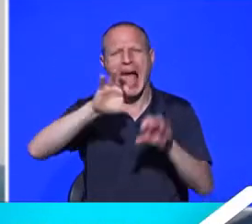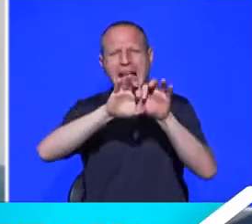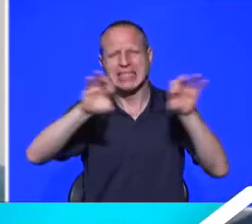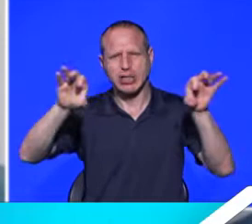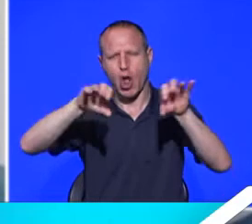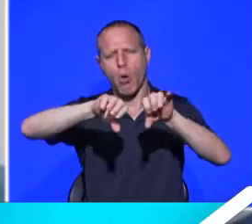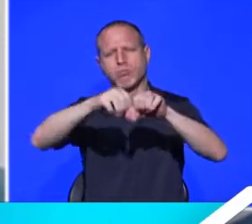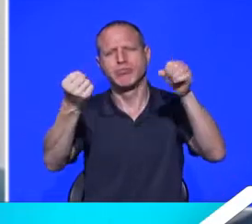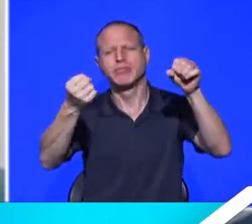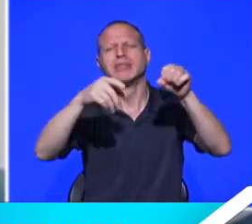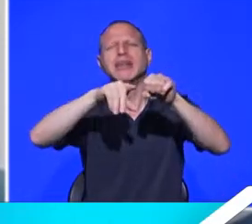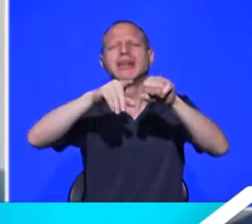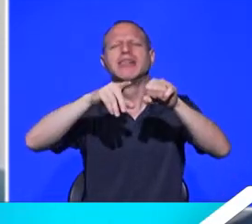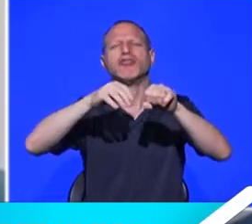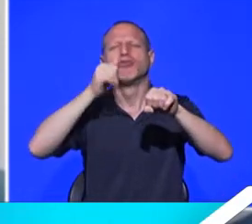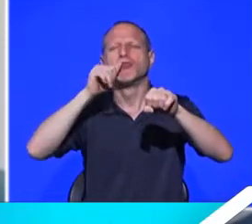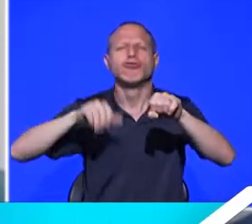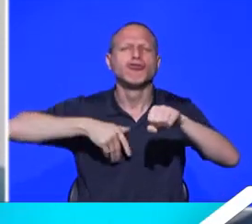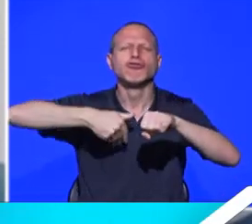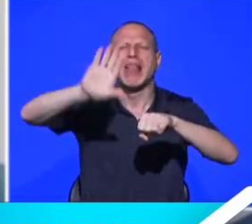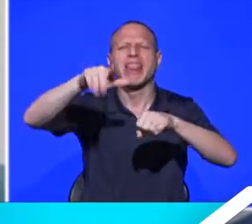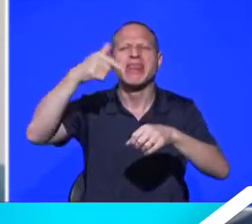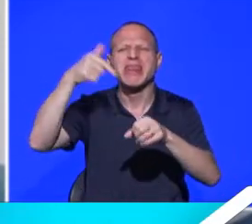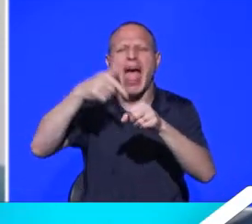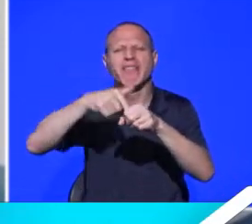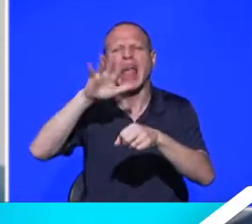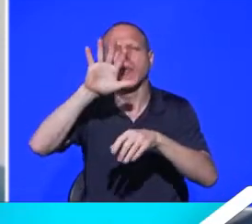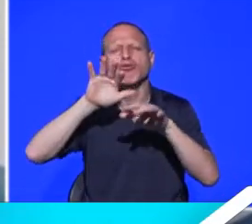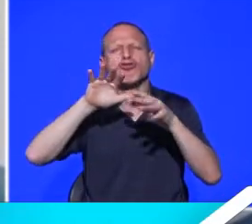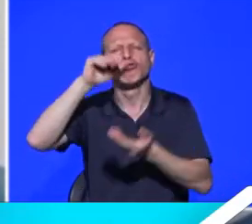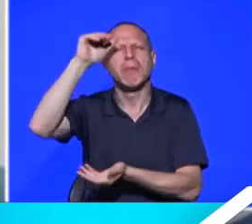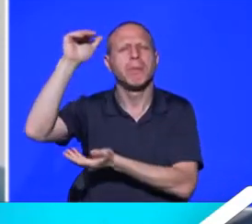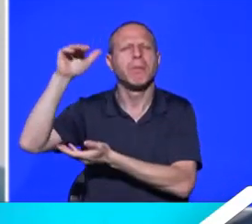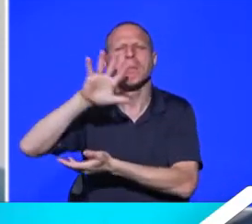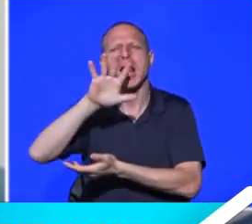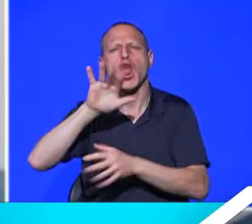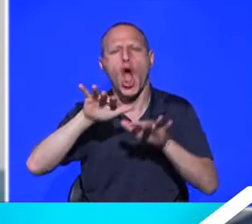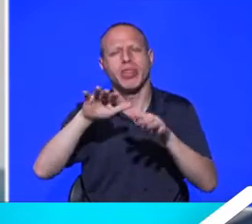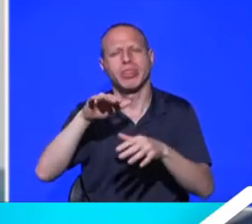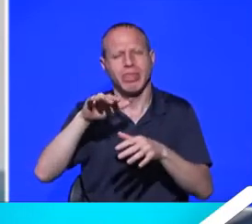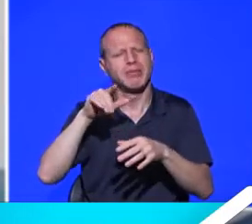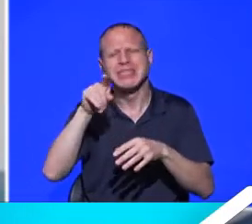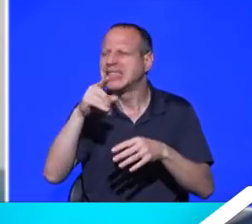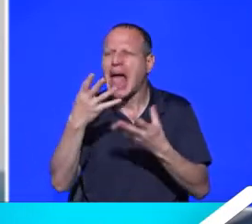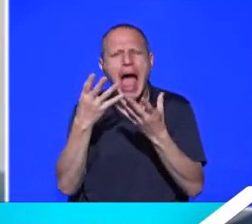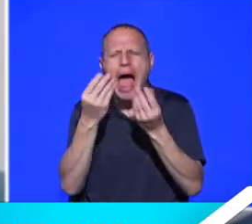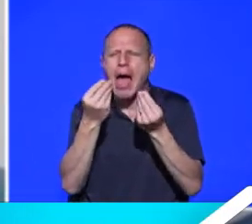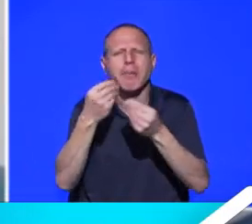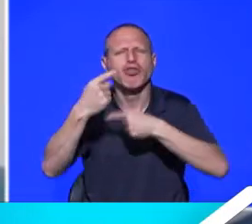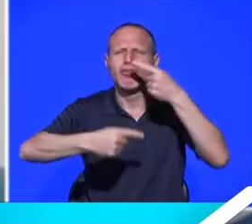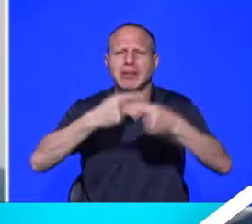ושפך 5 מיליון חביות נפט לערבה. זה אסון שיקח עשרות שנים להשתקם